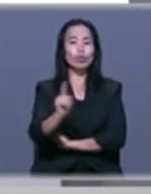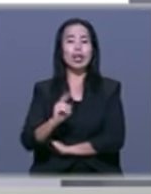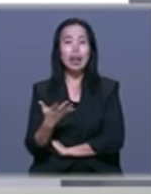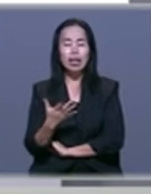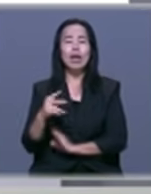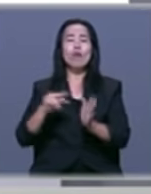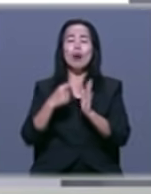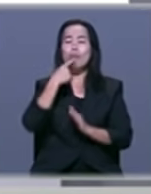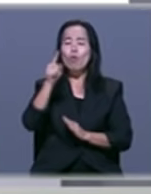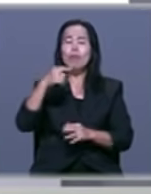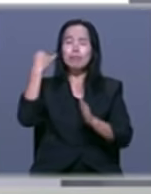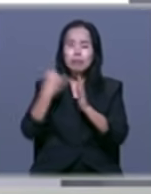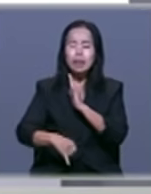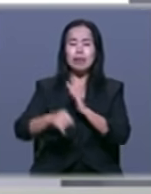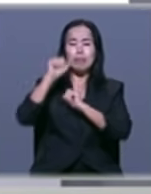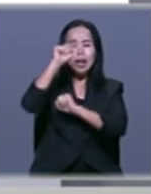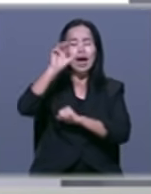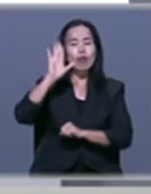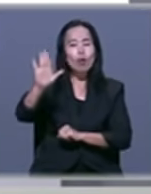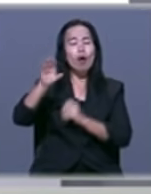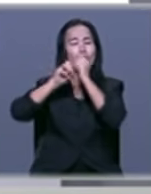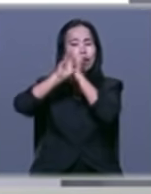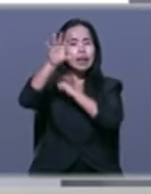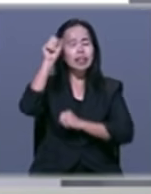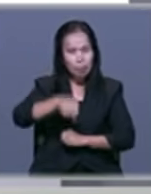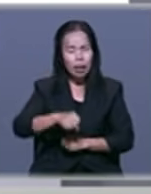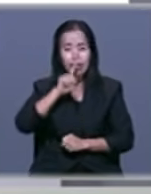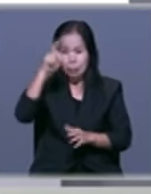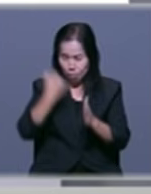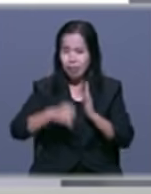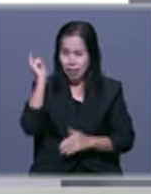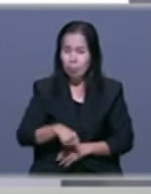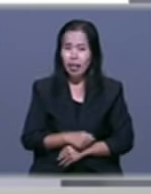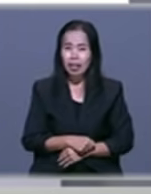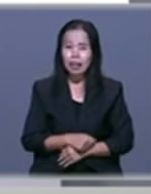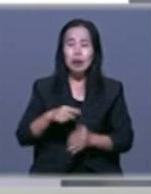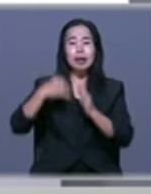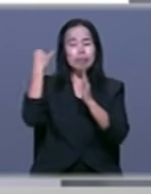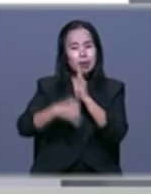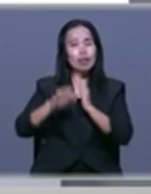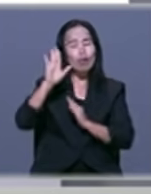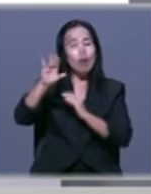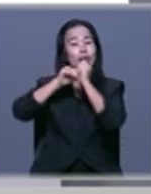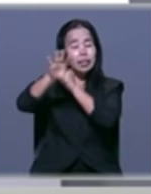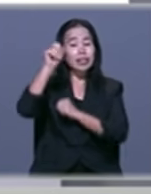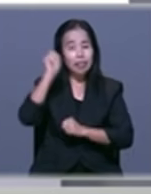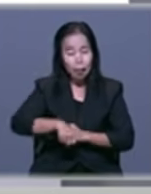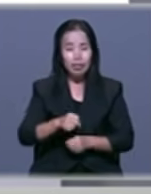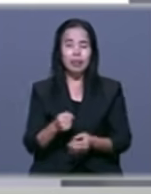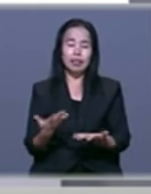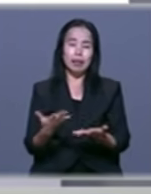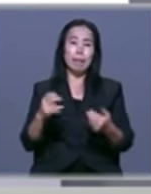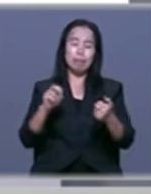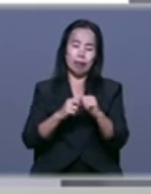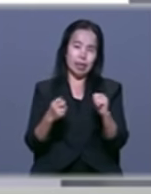ช.ใช่ไหม ผิดใช่ไหม ทำไมไม่บอกไปเลยว่าผิดประกาศคสช. ค่ะ คืออันเนี้ยปัญห